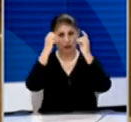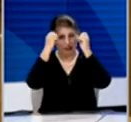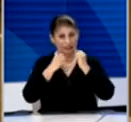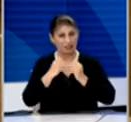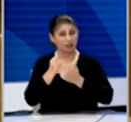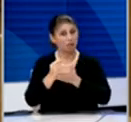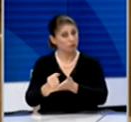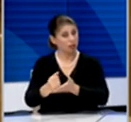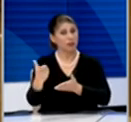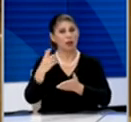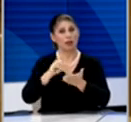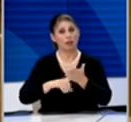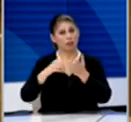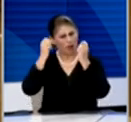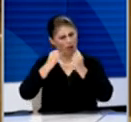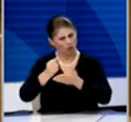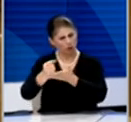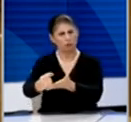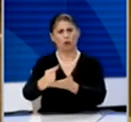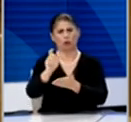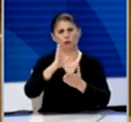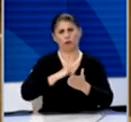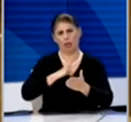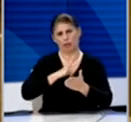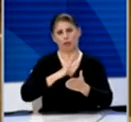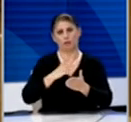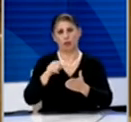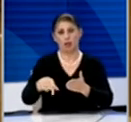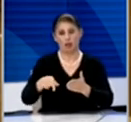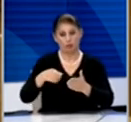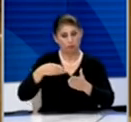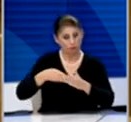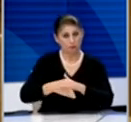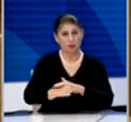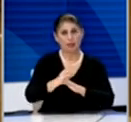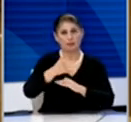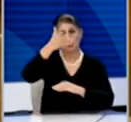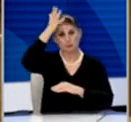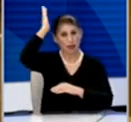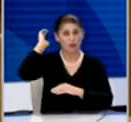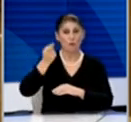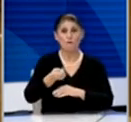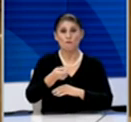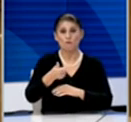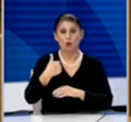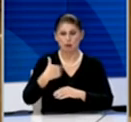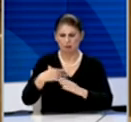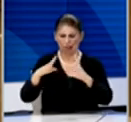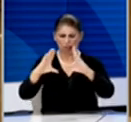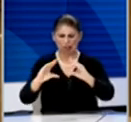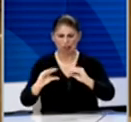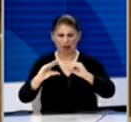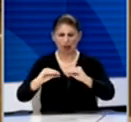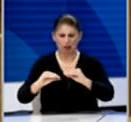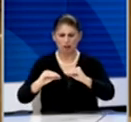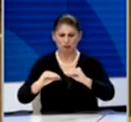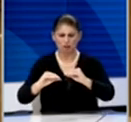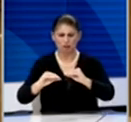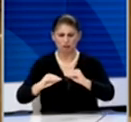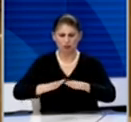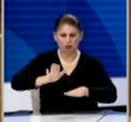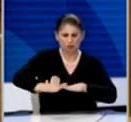αποζημιωθούν οι κάτοικοι κτλπ καιτα λλπ αυτό που ζήσαμε εμείς με τους σπαρτιάτες στο βόλο ενώ είμαστε μέσα στις λάσπες και πηγαίναμε